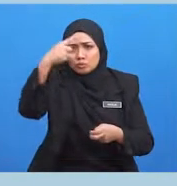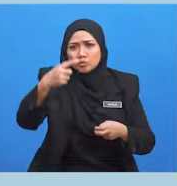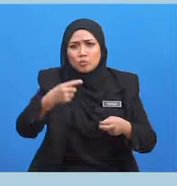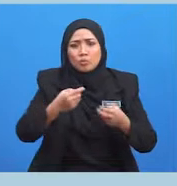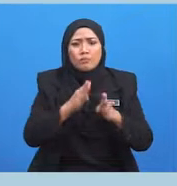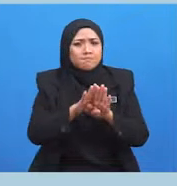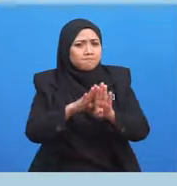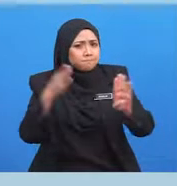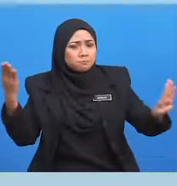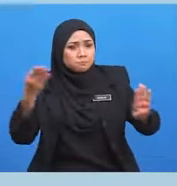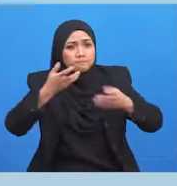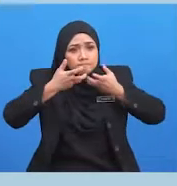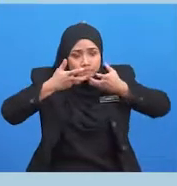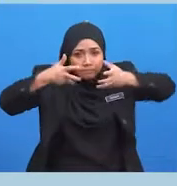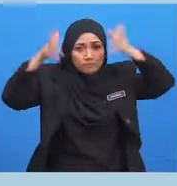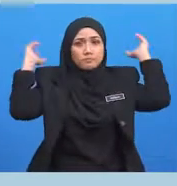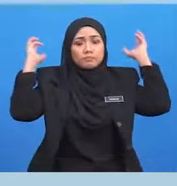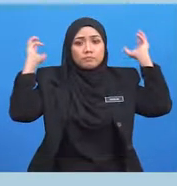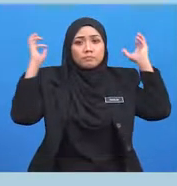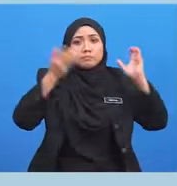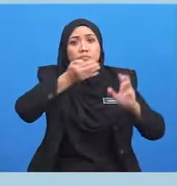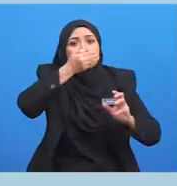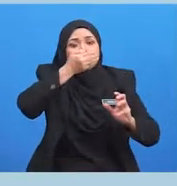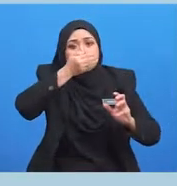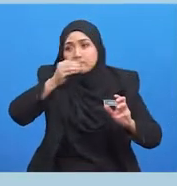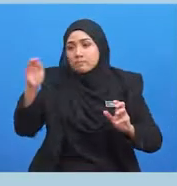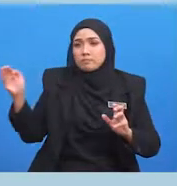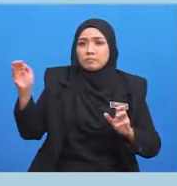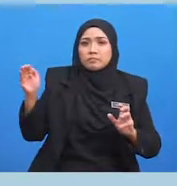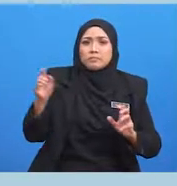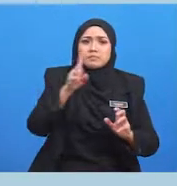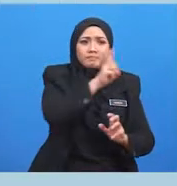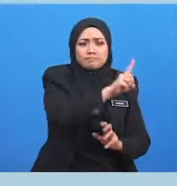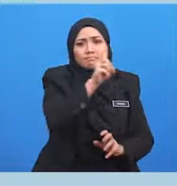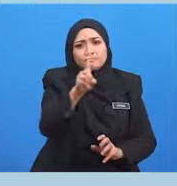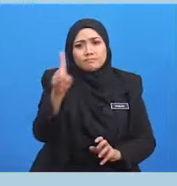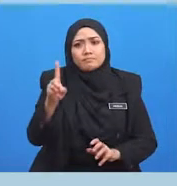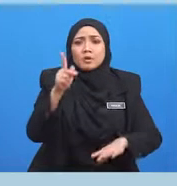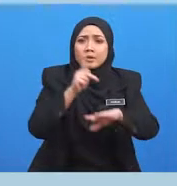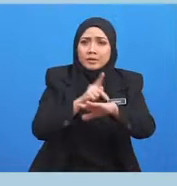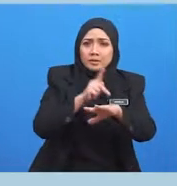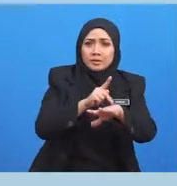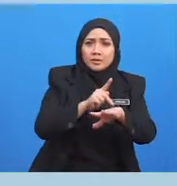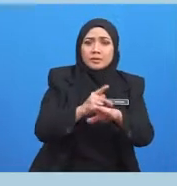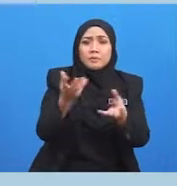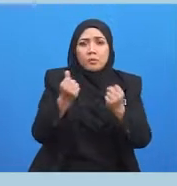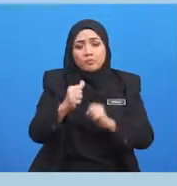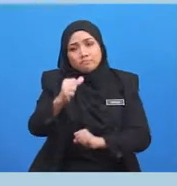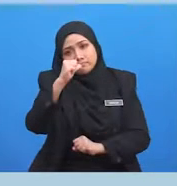menanggalkan alat pelindung muka dan mulut dalam satu persatu ketika hendak